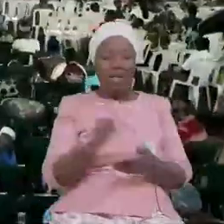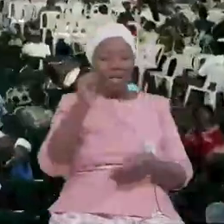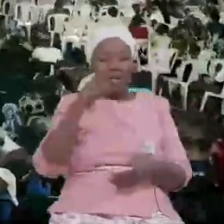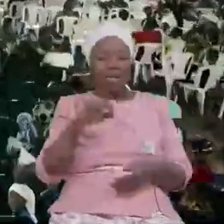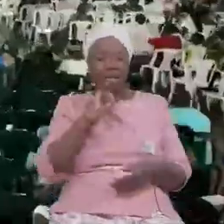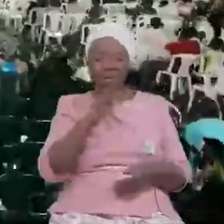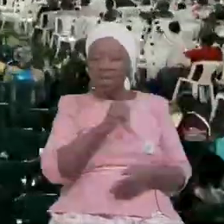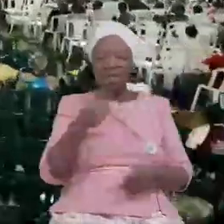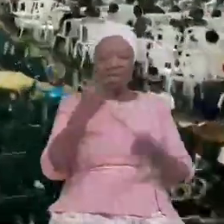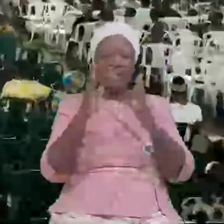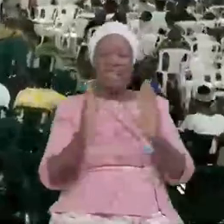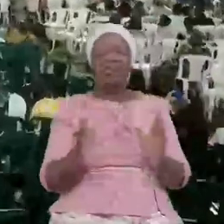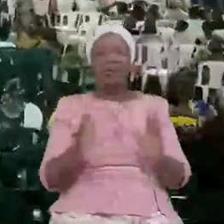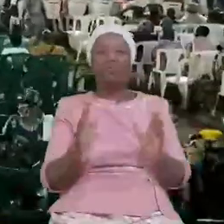pécheresse.